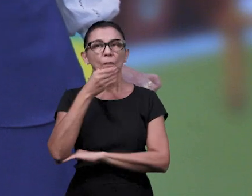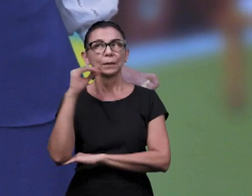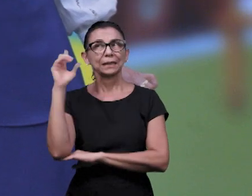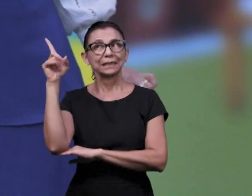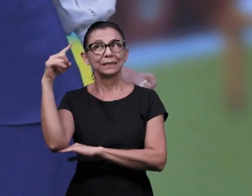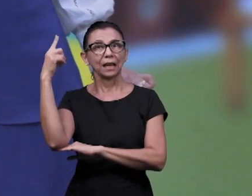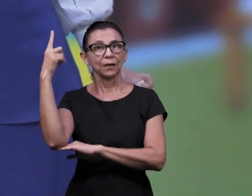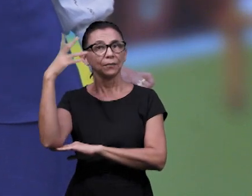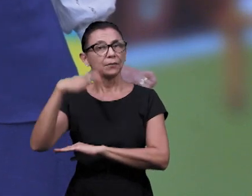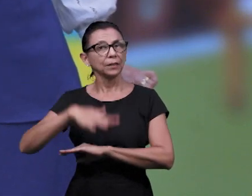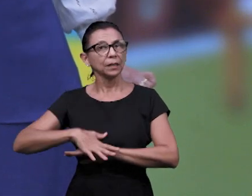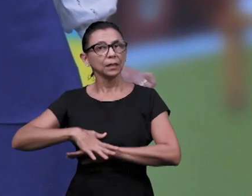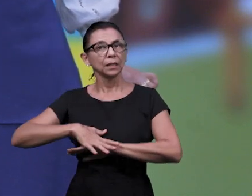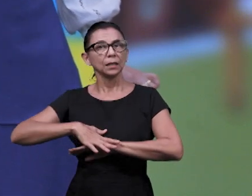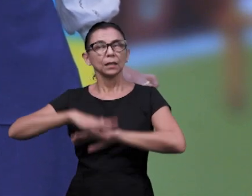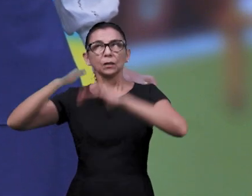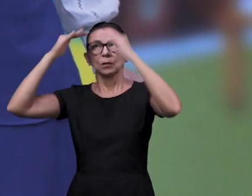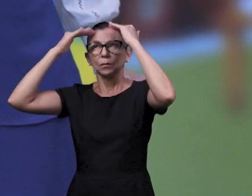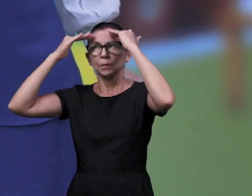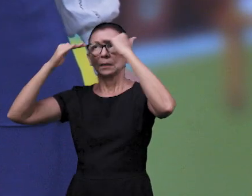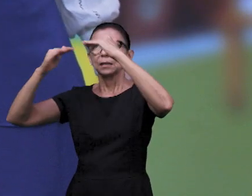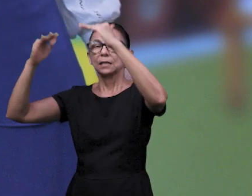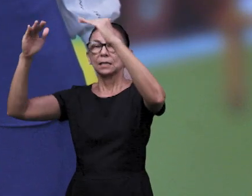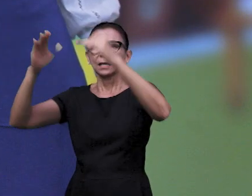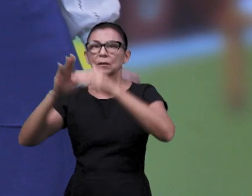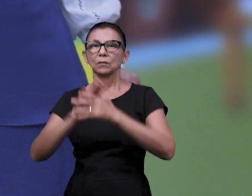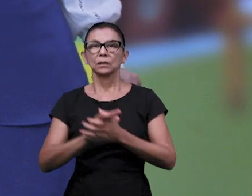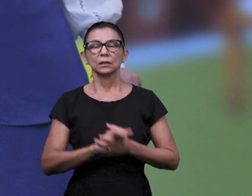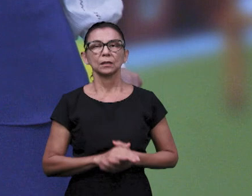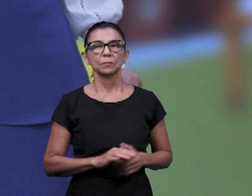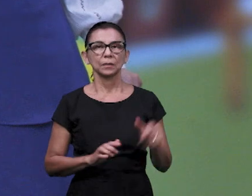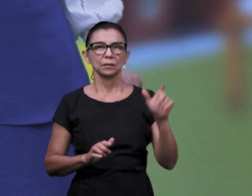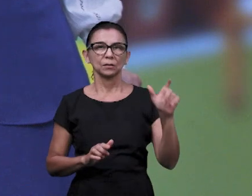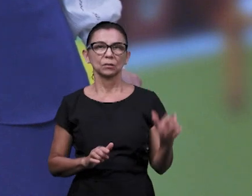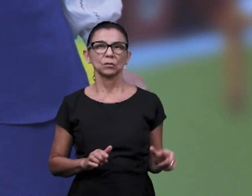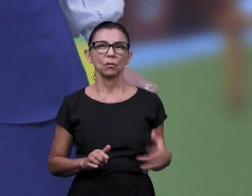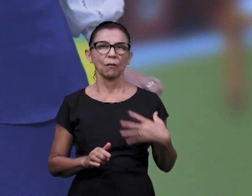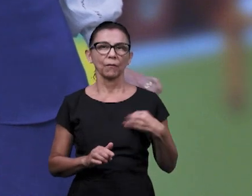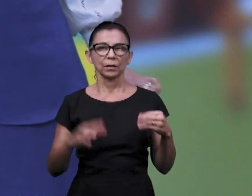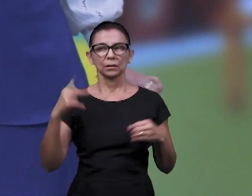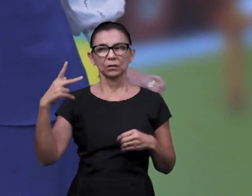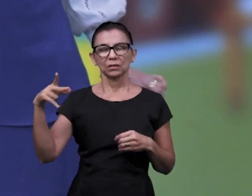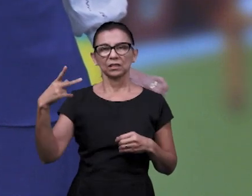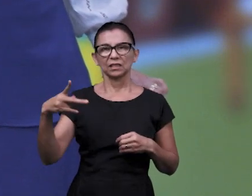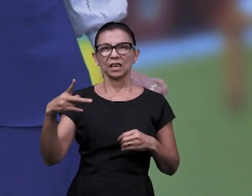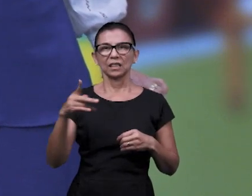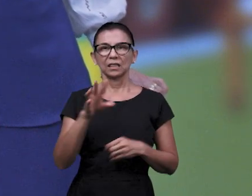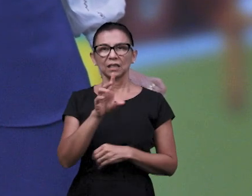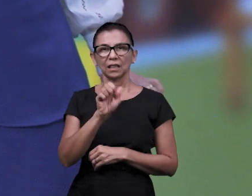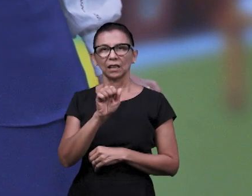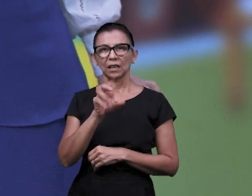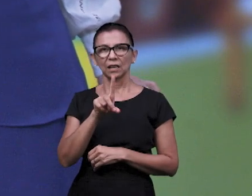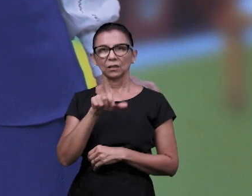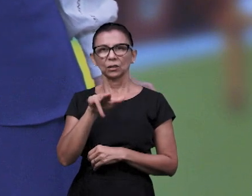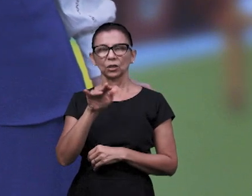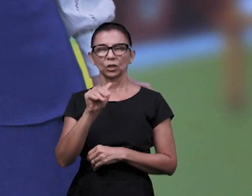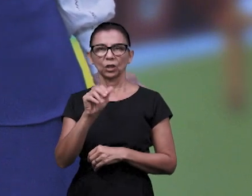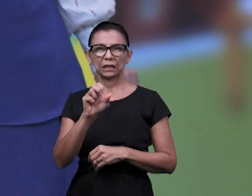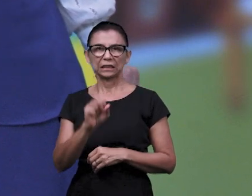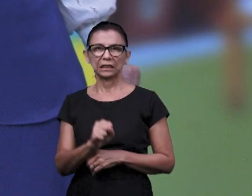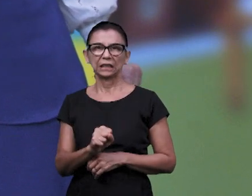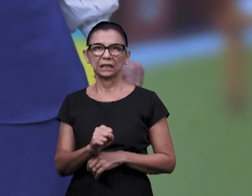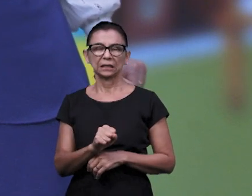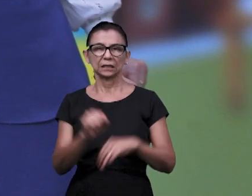qui a honoré Dieu, et d'Adonijah, qui a été un fils insensé. Donc nous allons lire ce qui dit la parole de